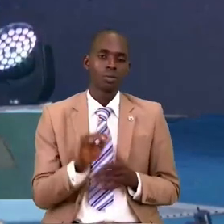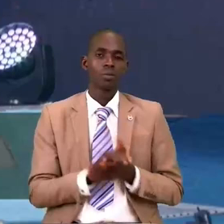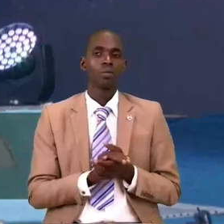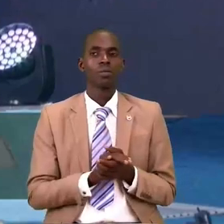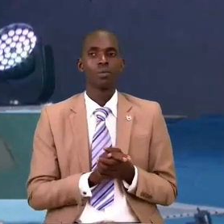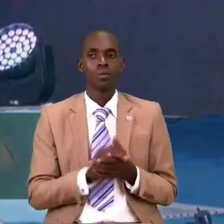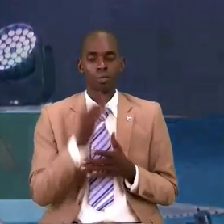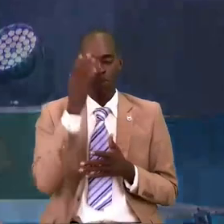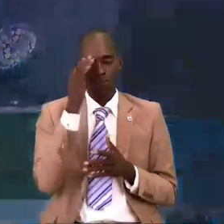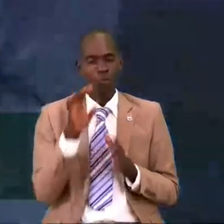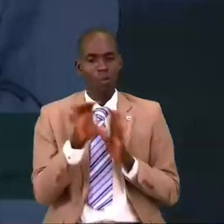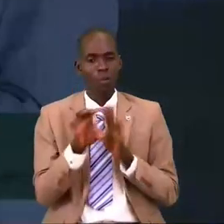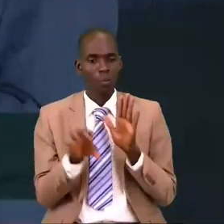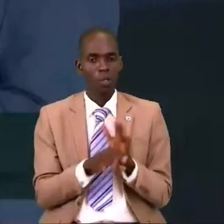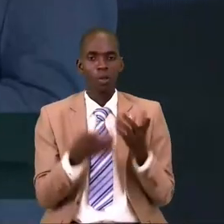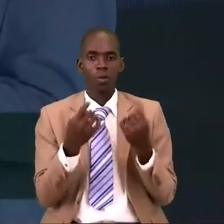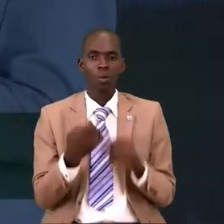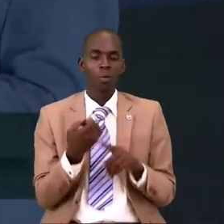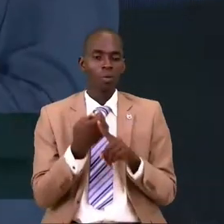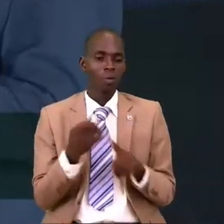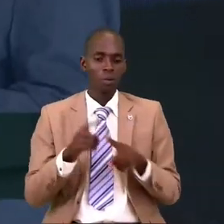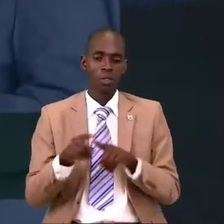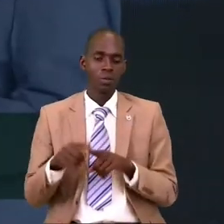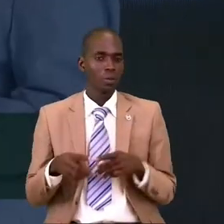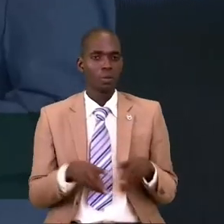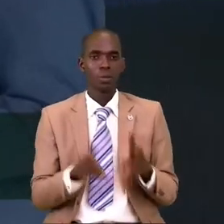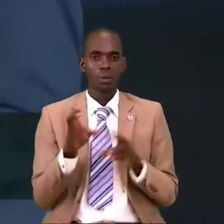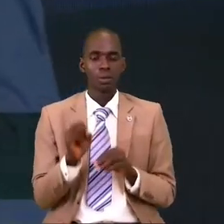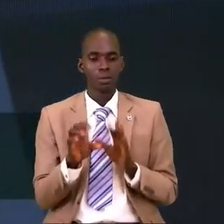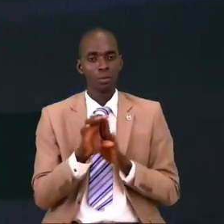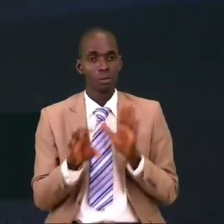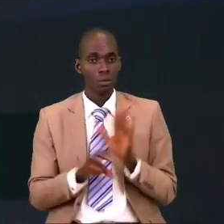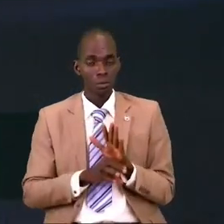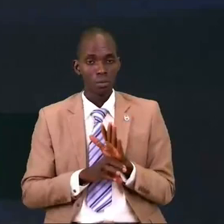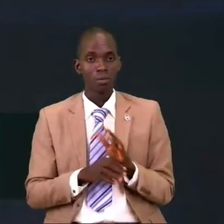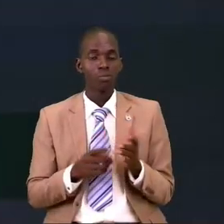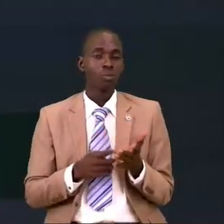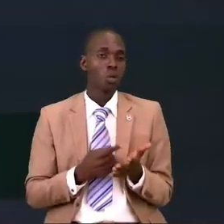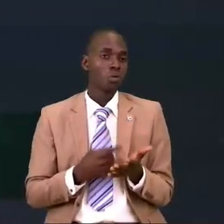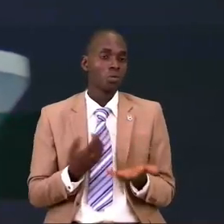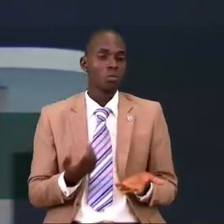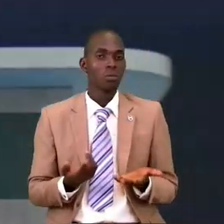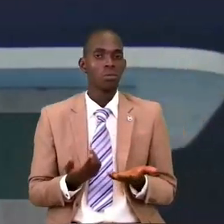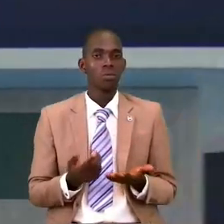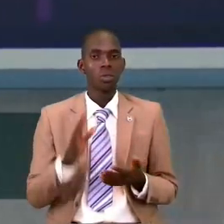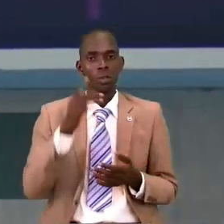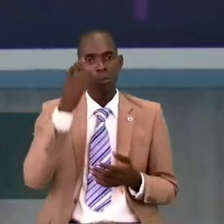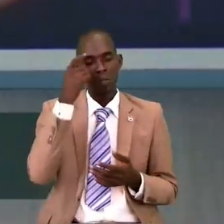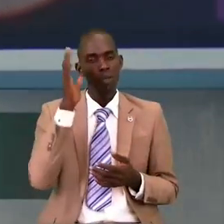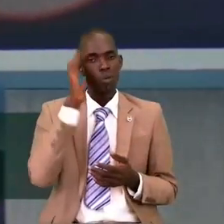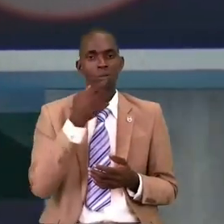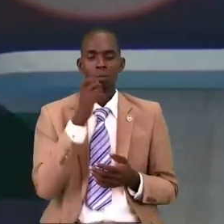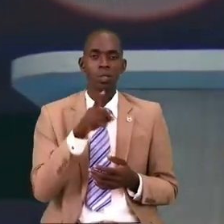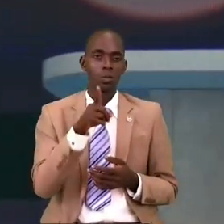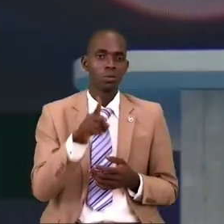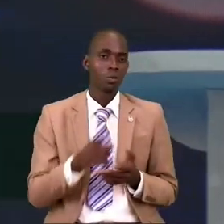commandements, parfois, ton esprit te commande. S'il te plaît, assieds-toi. Tu cours trop vite. Tu